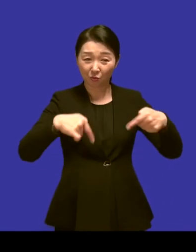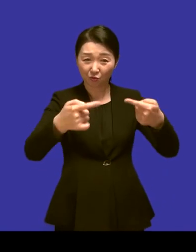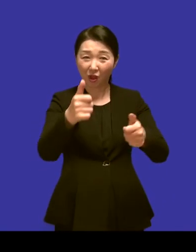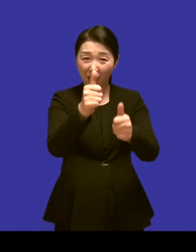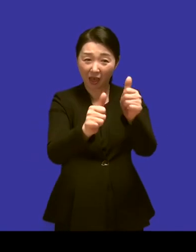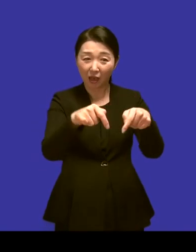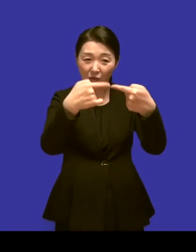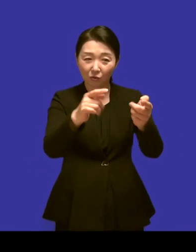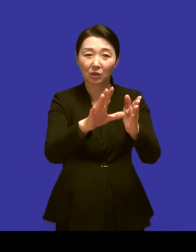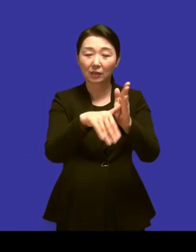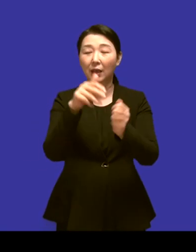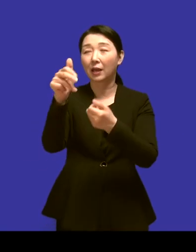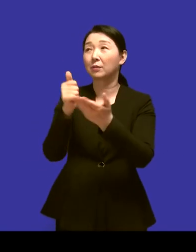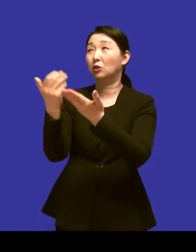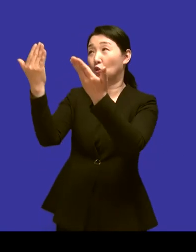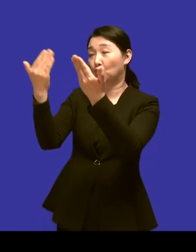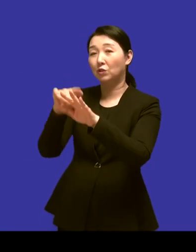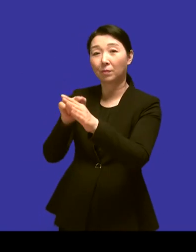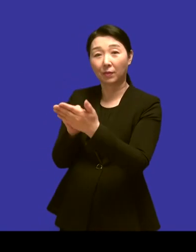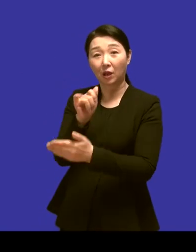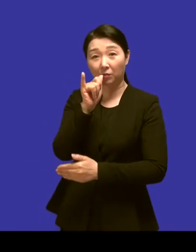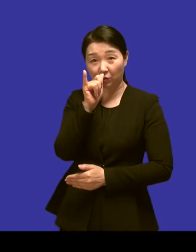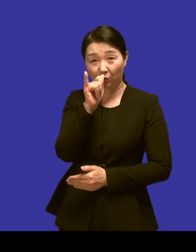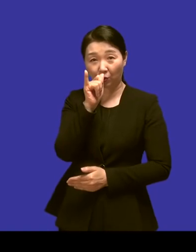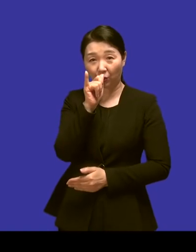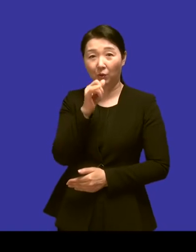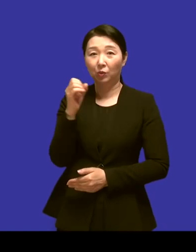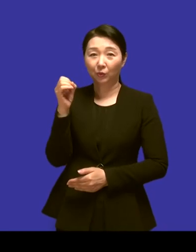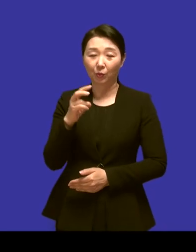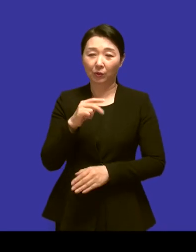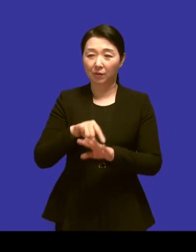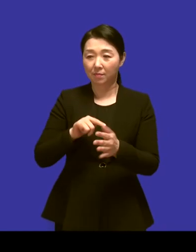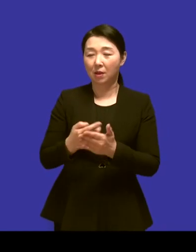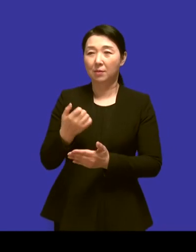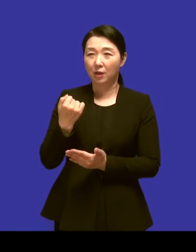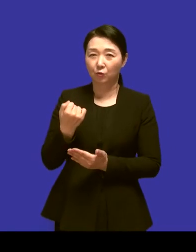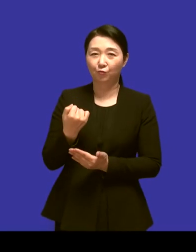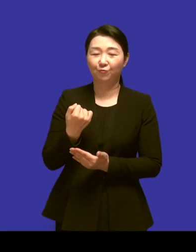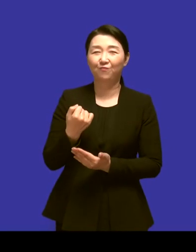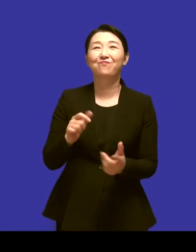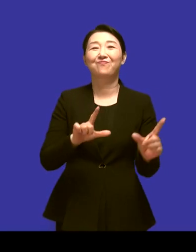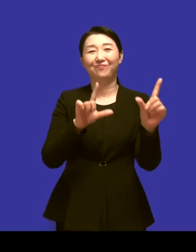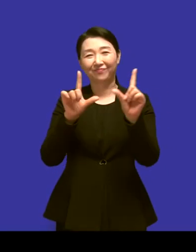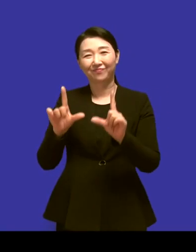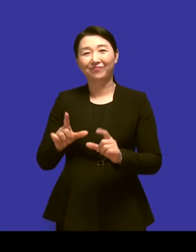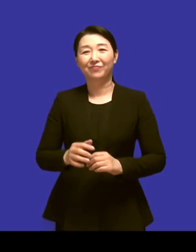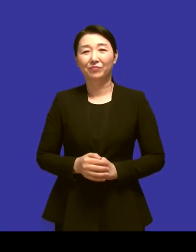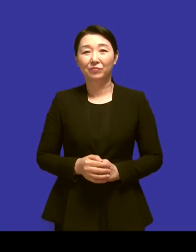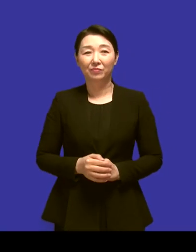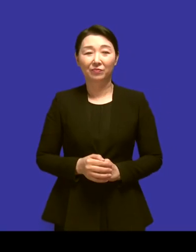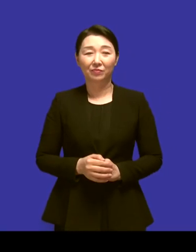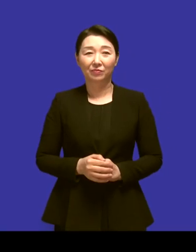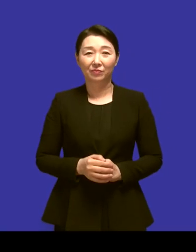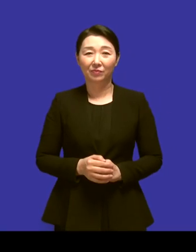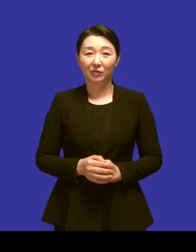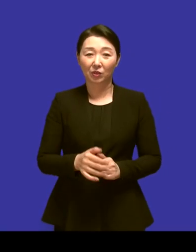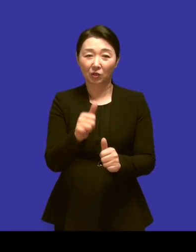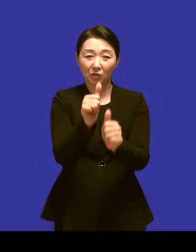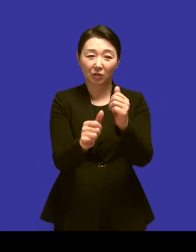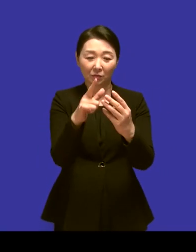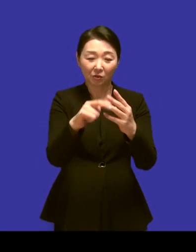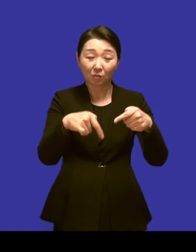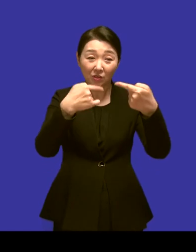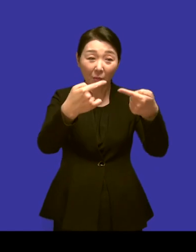뭔가 하나님께서 주시는 마음도 있고 그러면서 이제 계속 그런 마음으로 있었던 것 같습니다. 아, 나가 보니까 어때요? 좀 네.